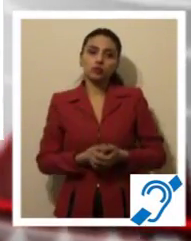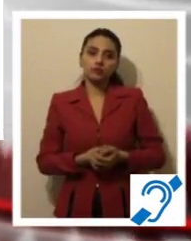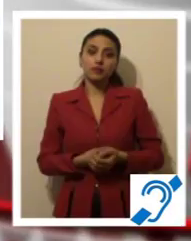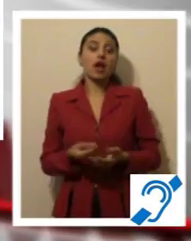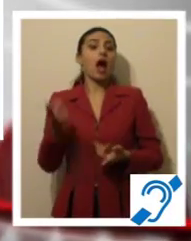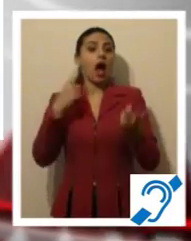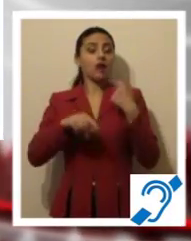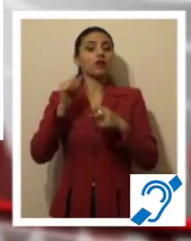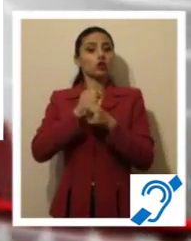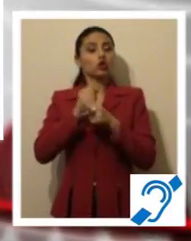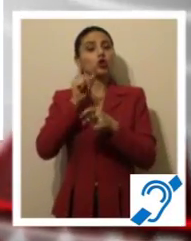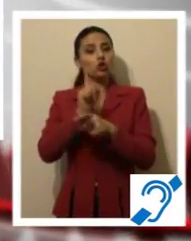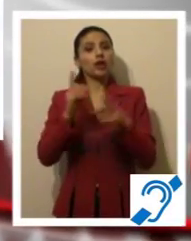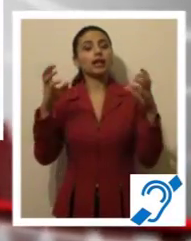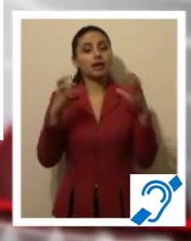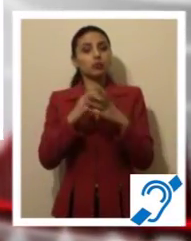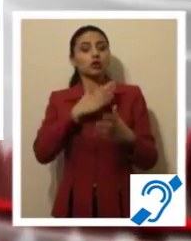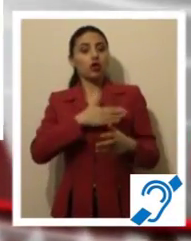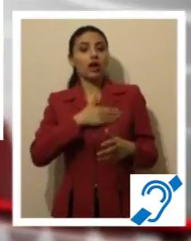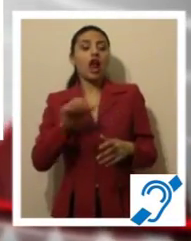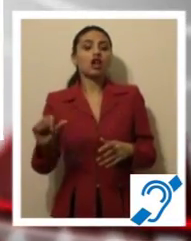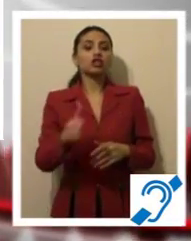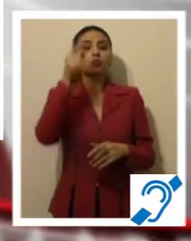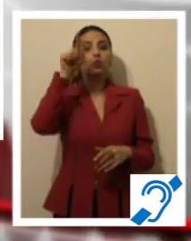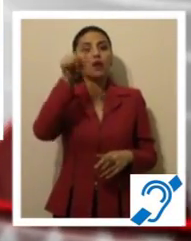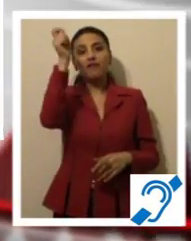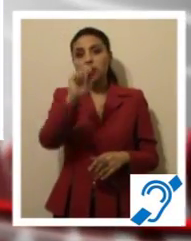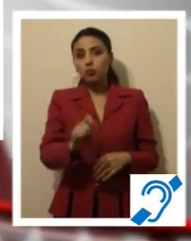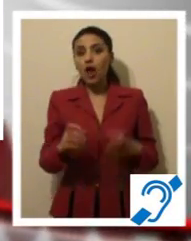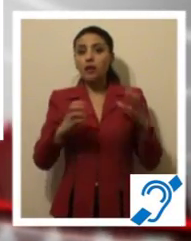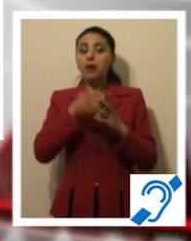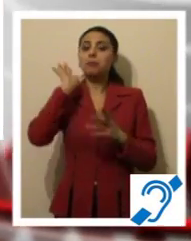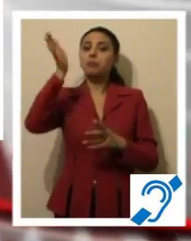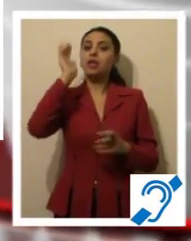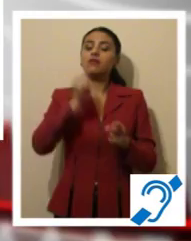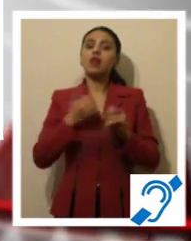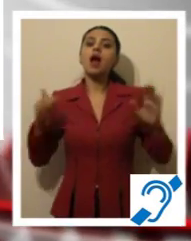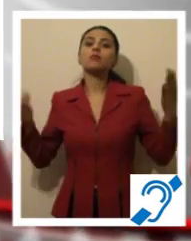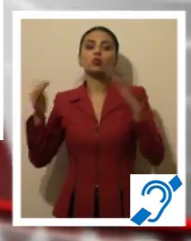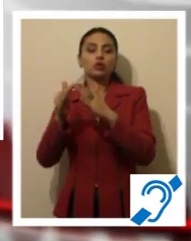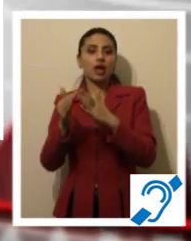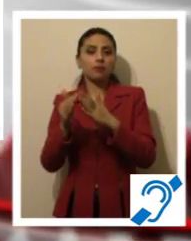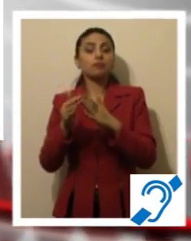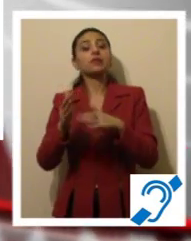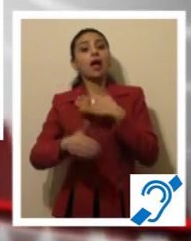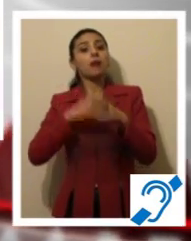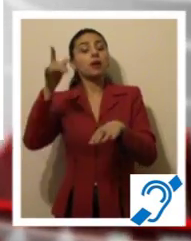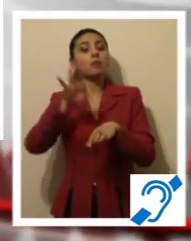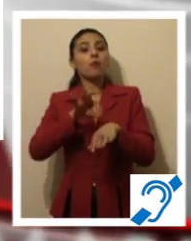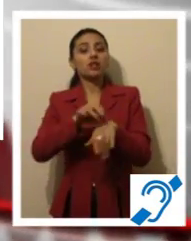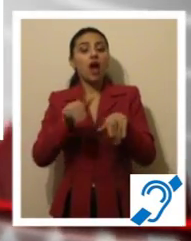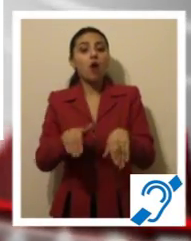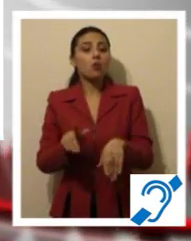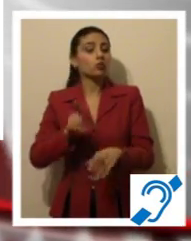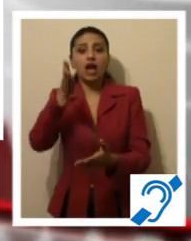asemenea, diriguitorii grupării mușcelene își doresc ca la începutul lunii februarie echipa să meargă într-un stadiu montan centralizat, însă până în momentul de față nu